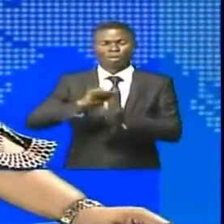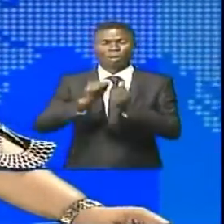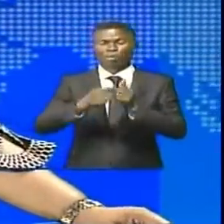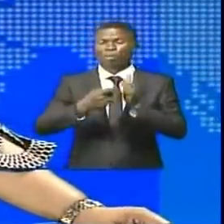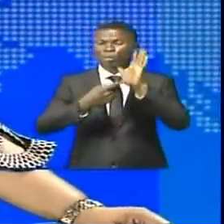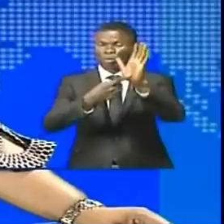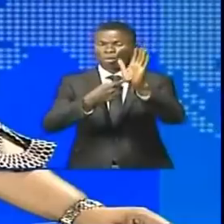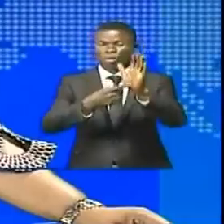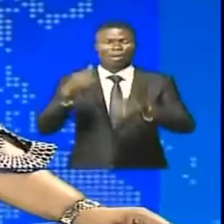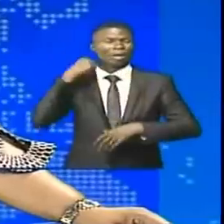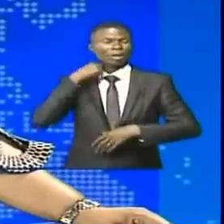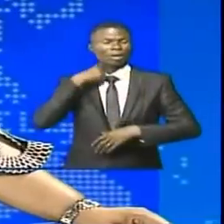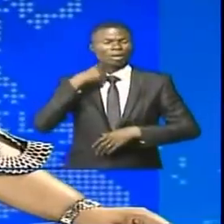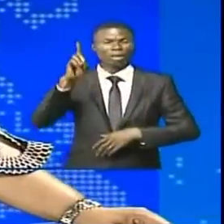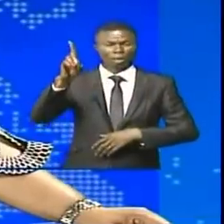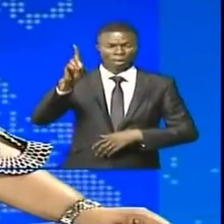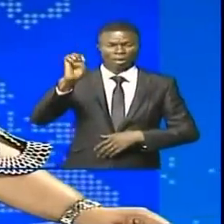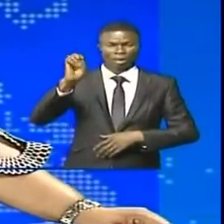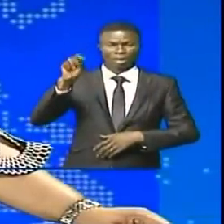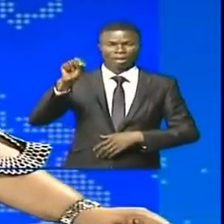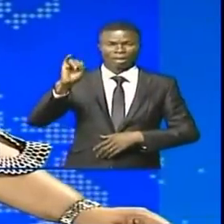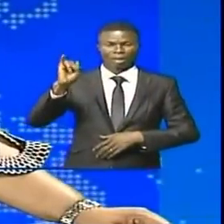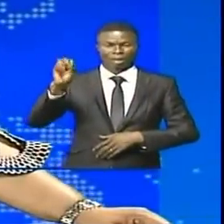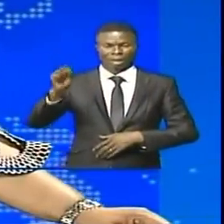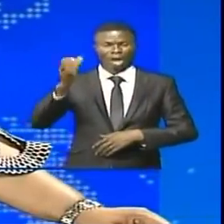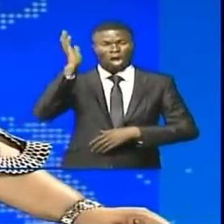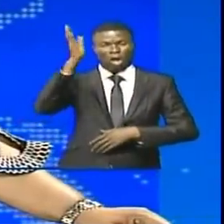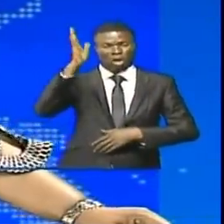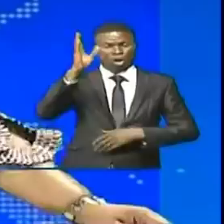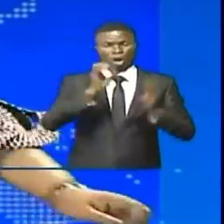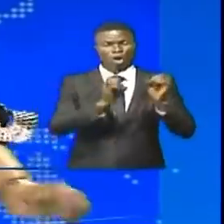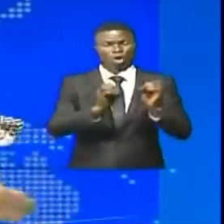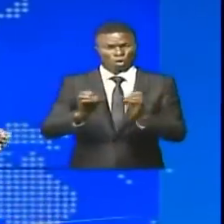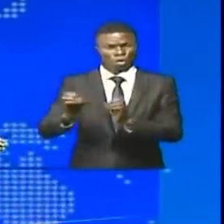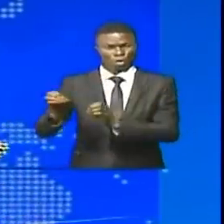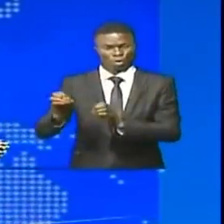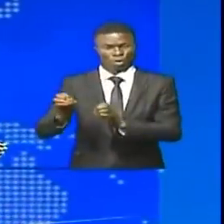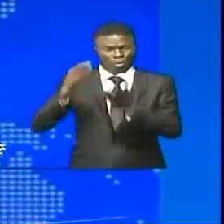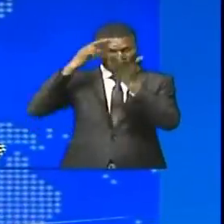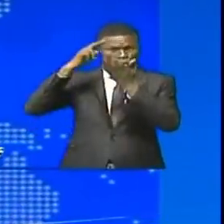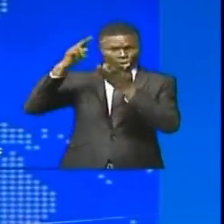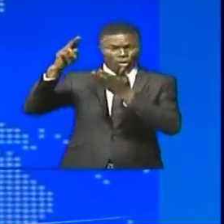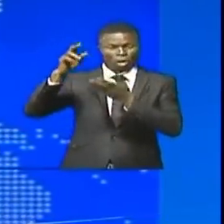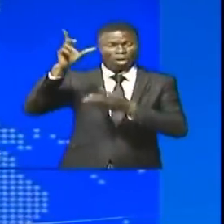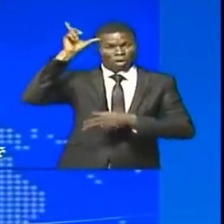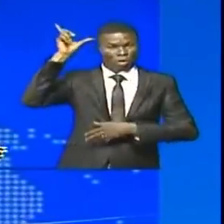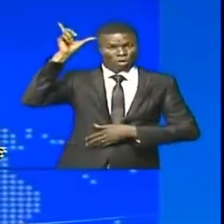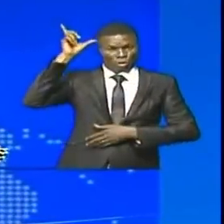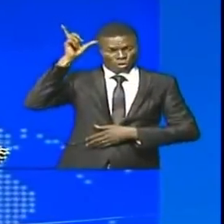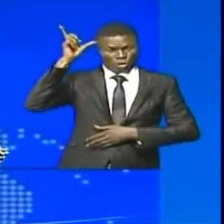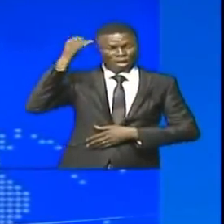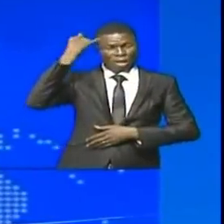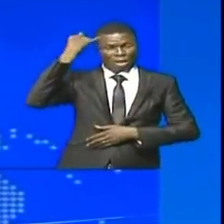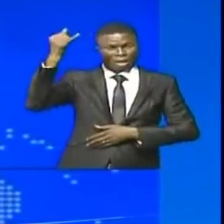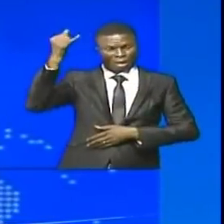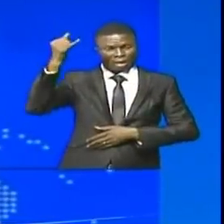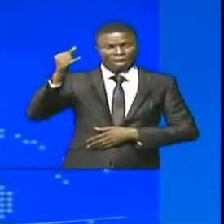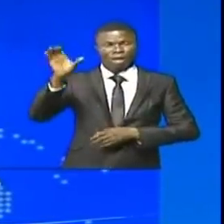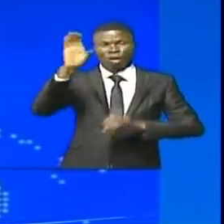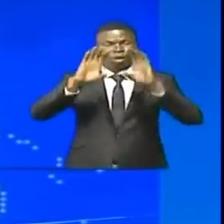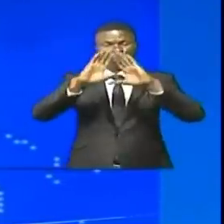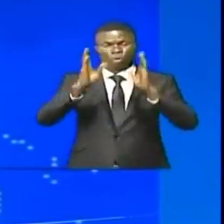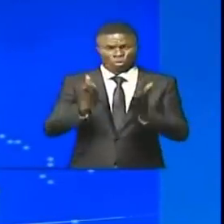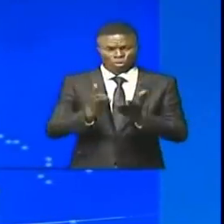par le docteur denis mukwege et au cours d'une conférence qu'il a animée à l'université de lubumbashi a l'intention de conscientise fiq